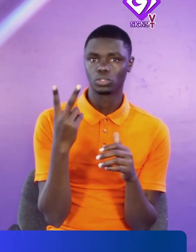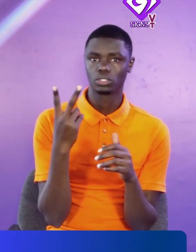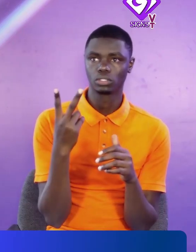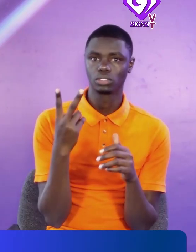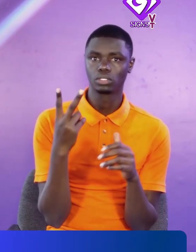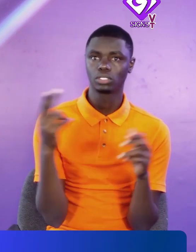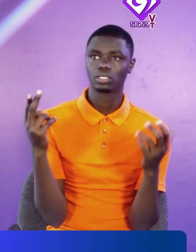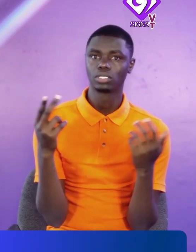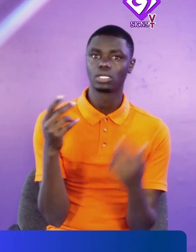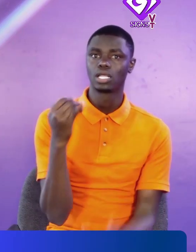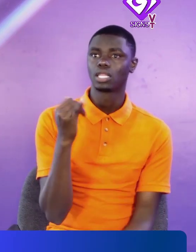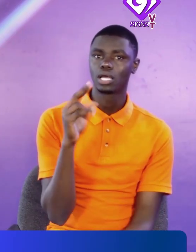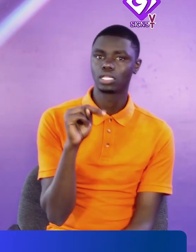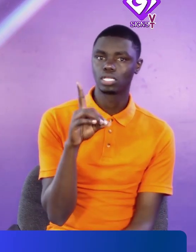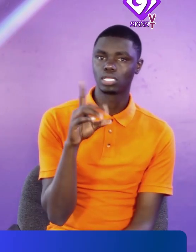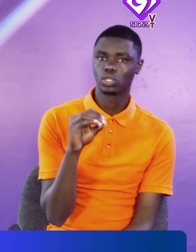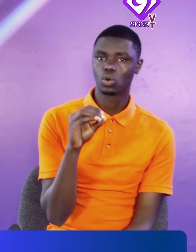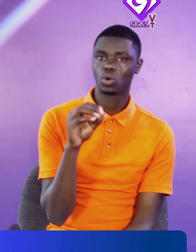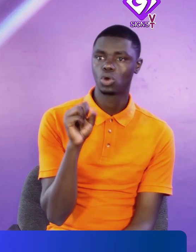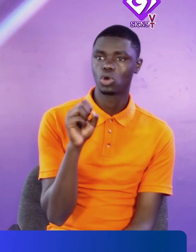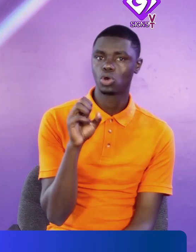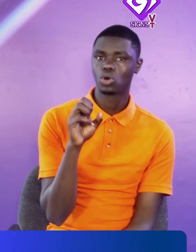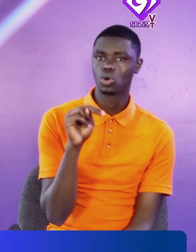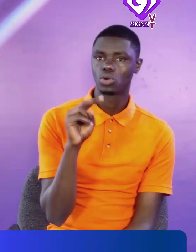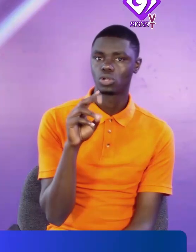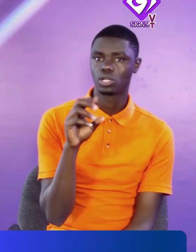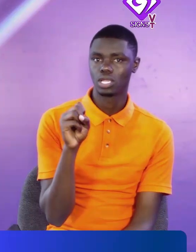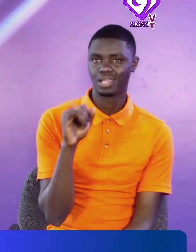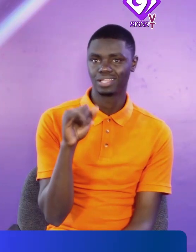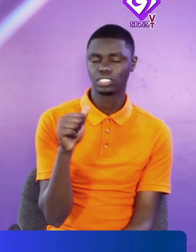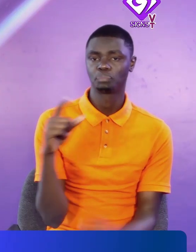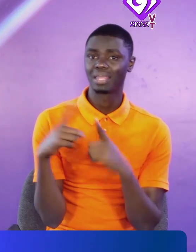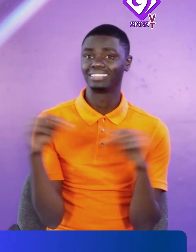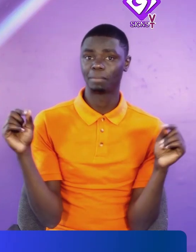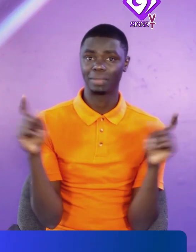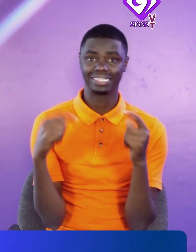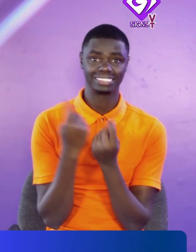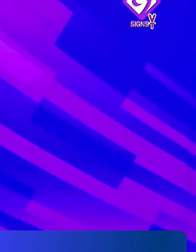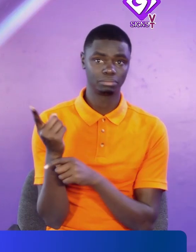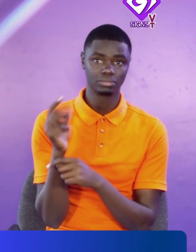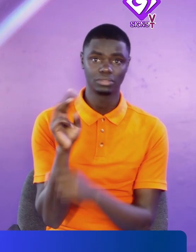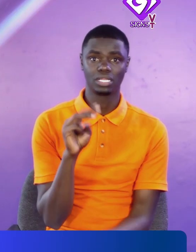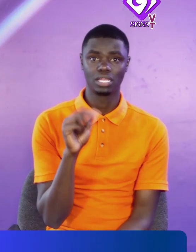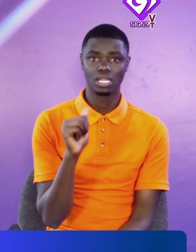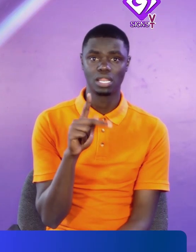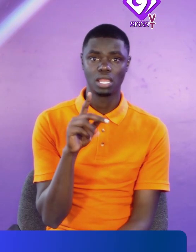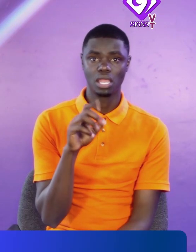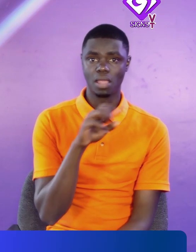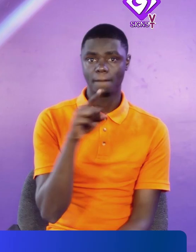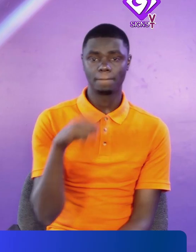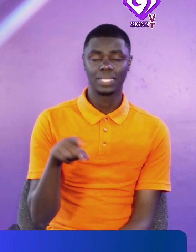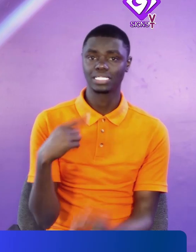Grand Prix. After Motegi circuit yenye ilikuwa Japan last weekend, Marc Marquez alishinda championship